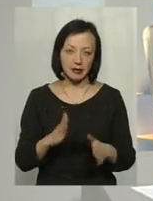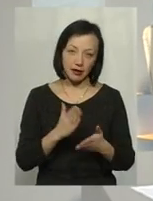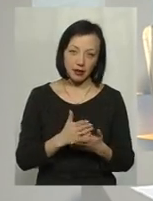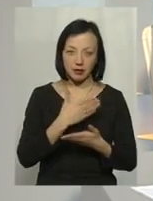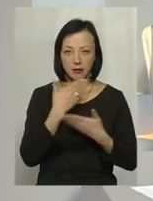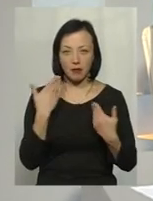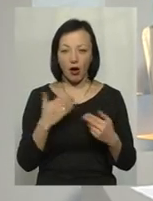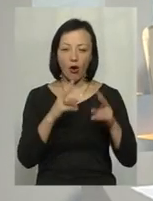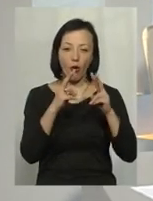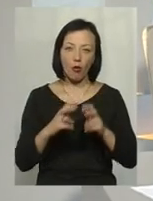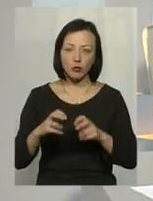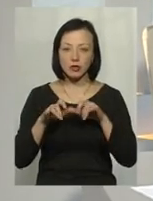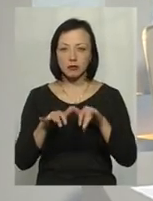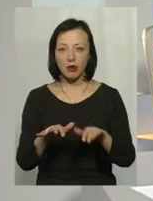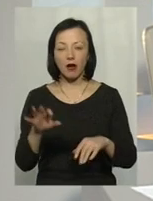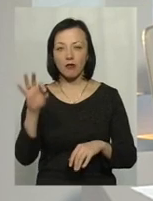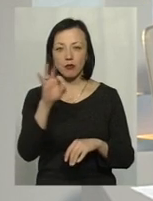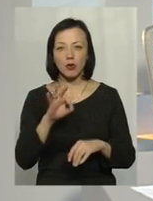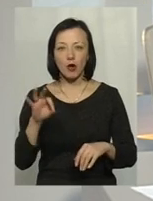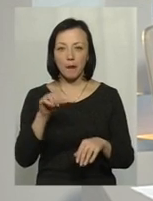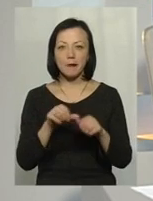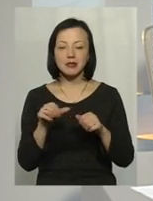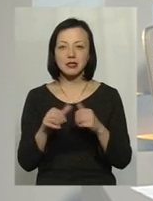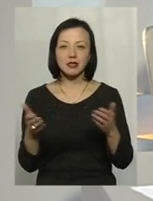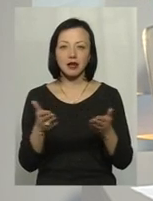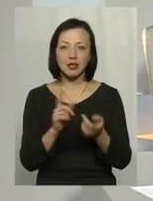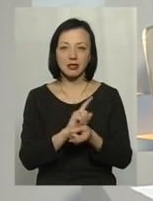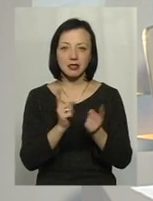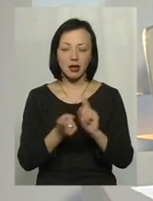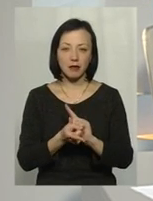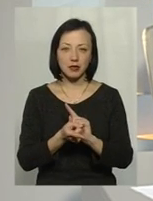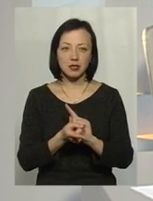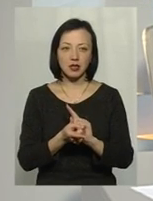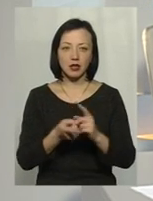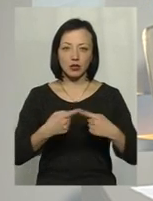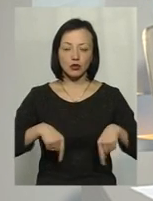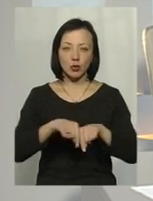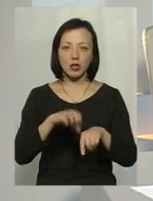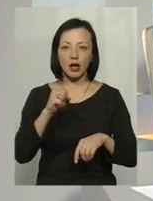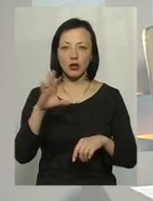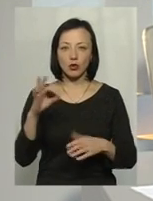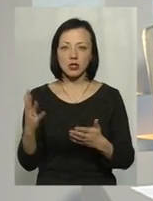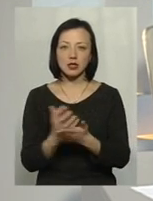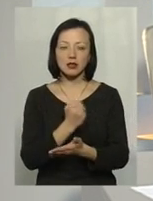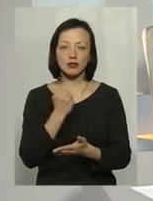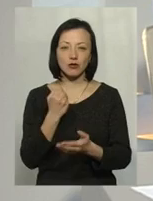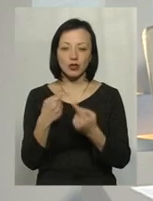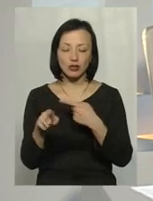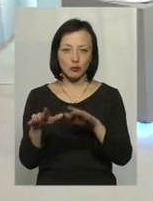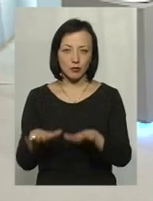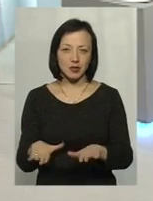доля обшуків та справ щодо бензину, котрий замість зони АТО знайшов іншу точку